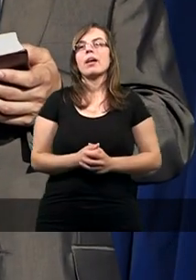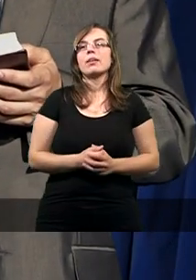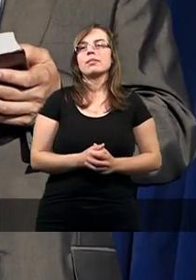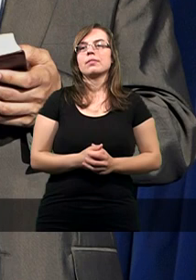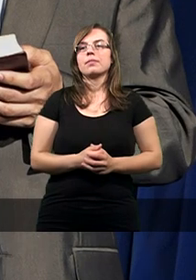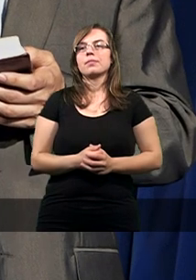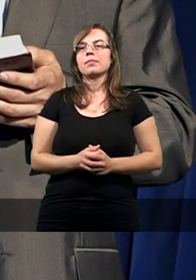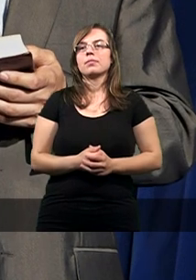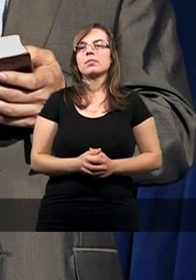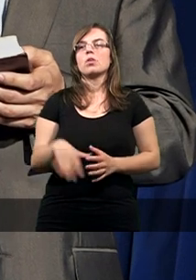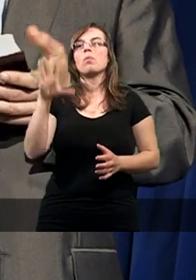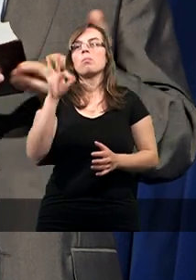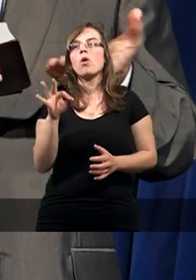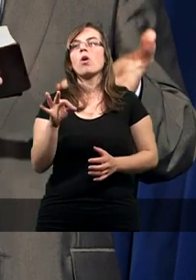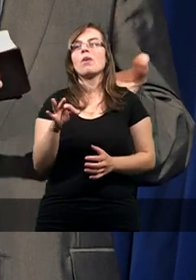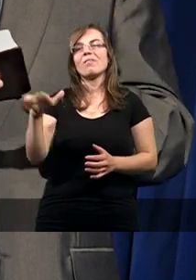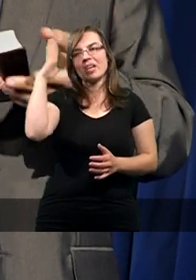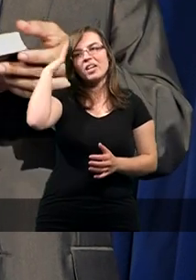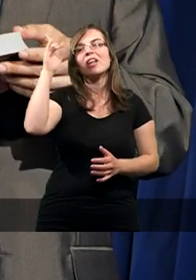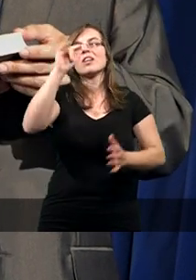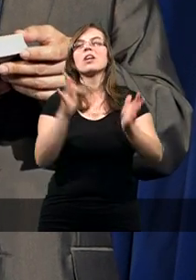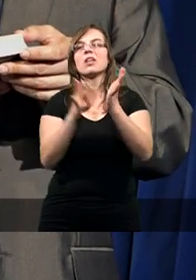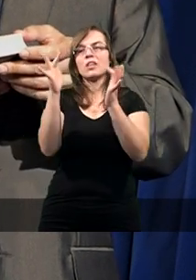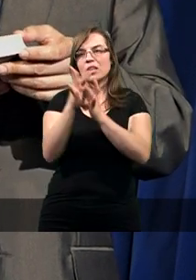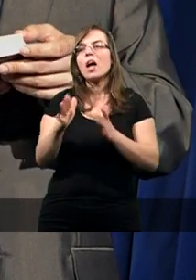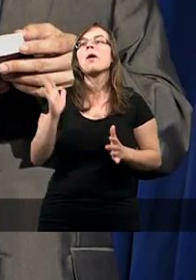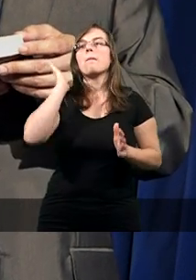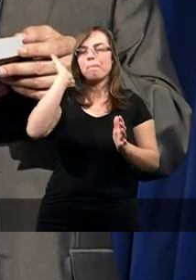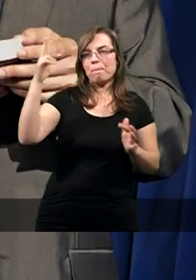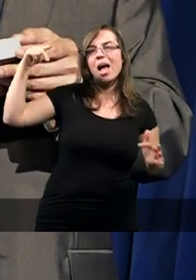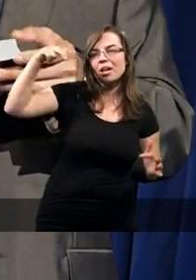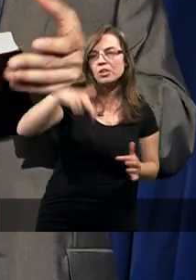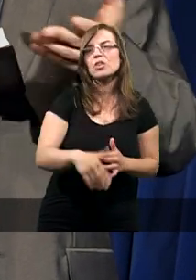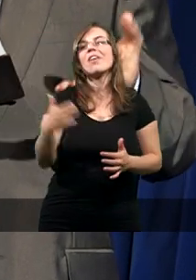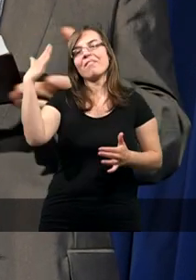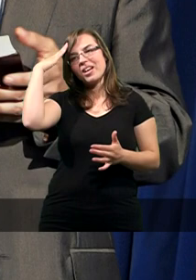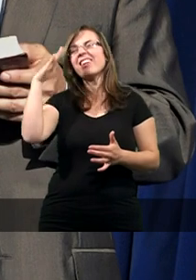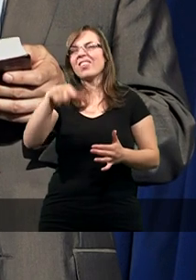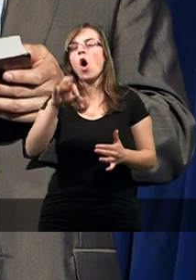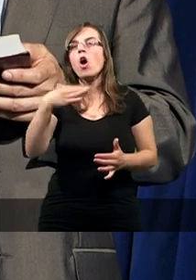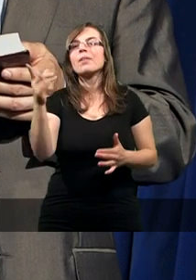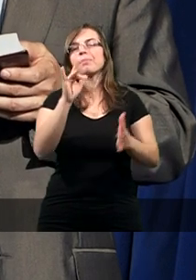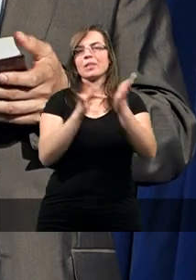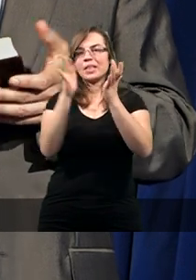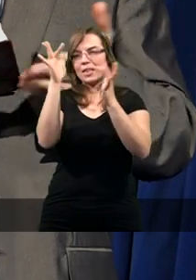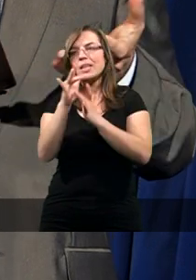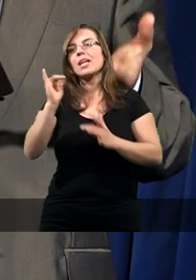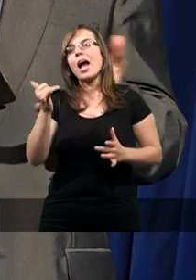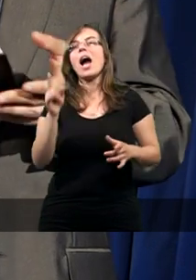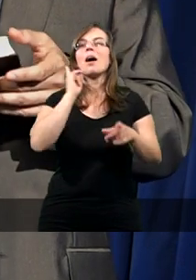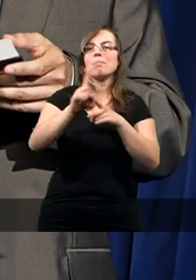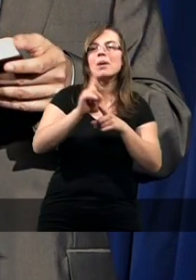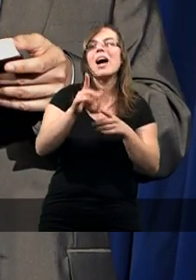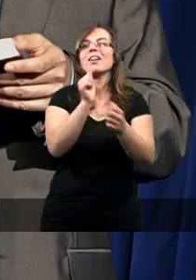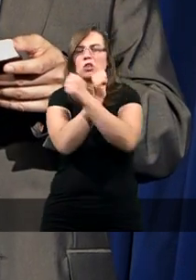come because he loved Lazarus. Bo wiedziały, że Jezus przybędzie, wiedząc też o tym, że Jezus jako